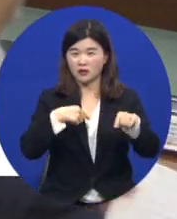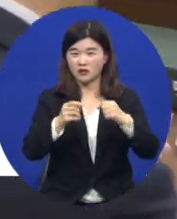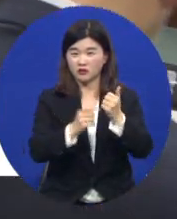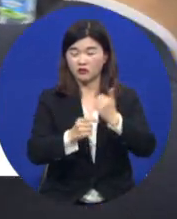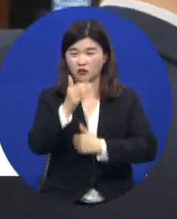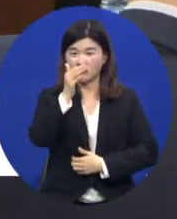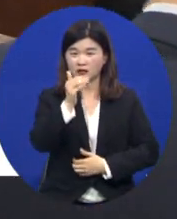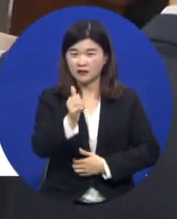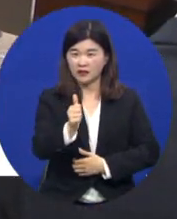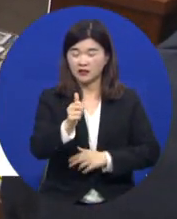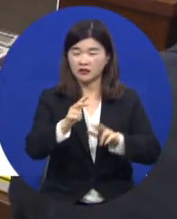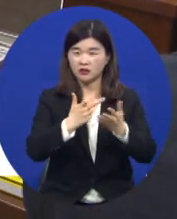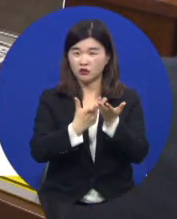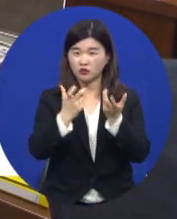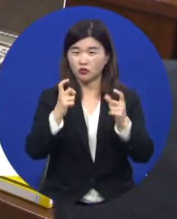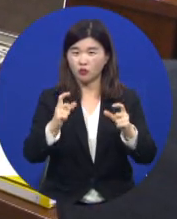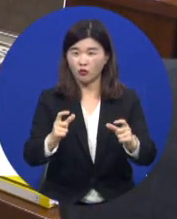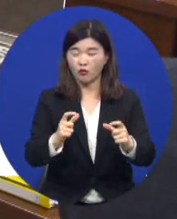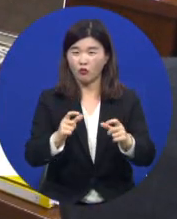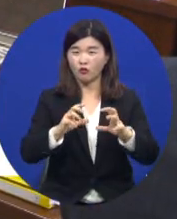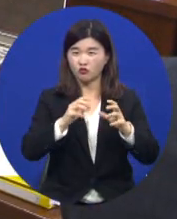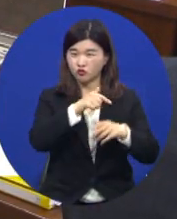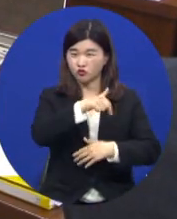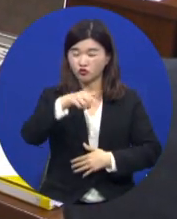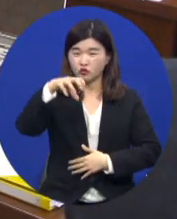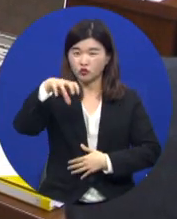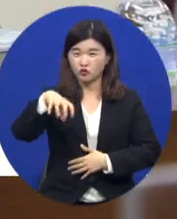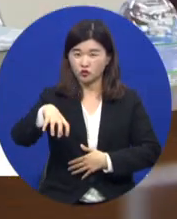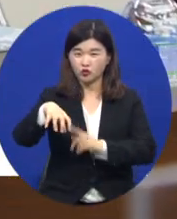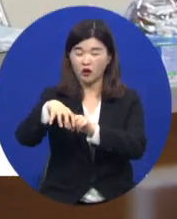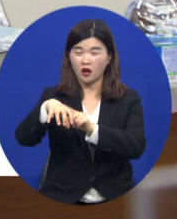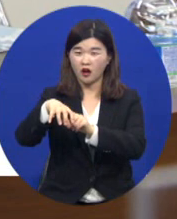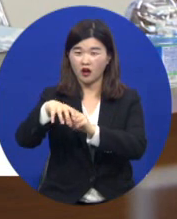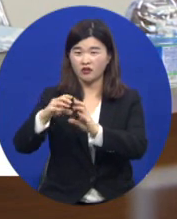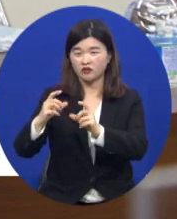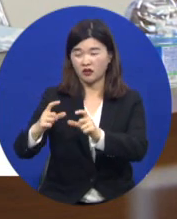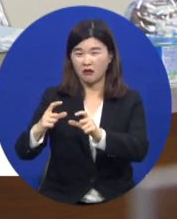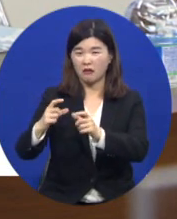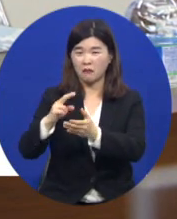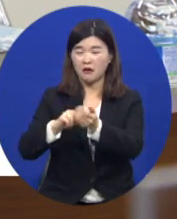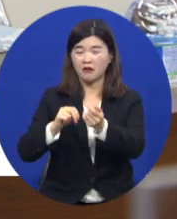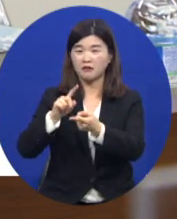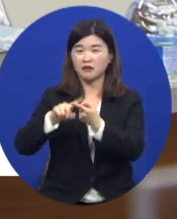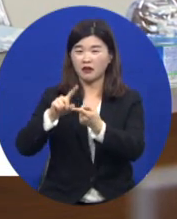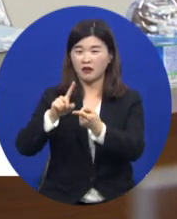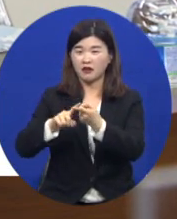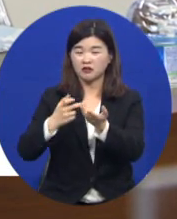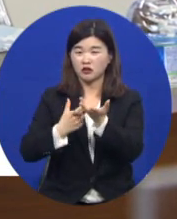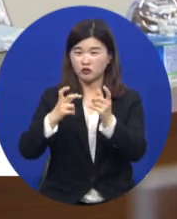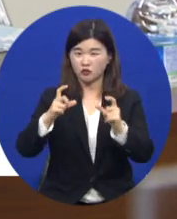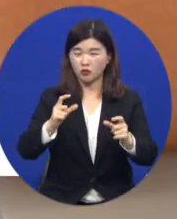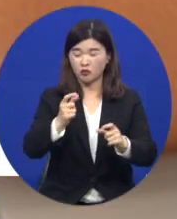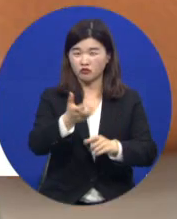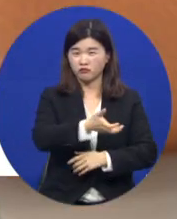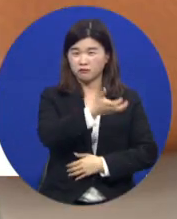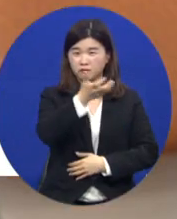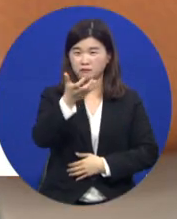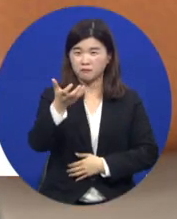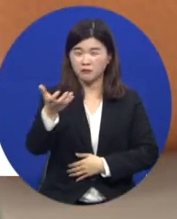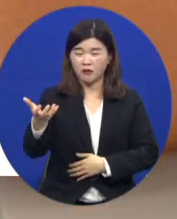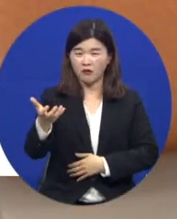위원장은 제주도가 제출한 제주시 구좌읍 덕천리 일대 도유지 매각안에 대해 제주 이전을